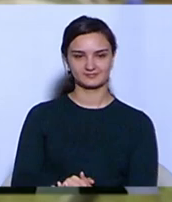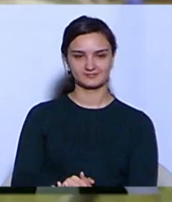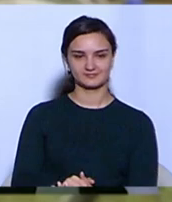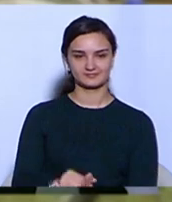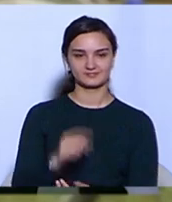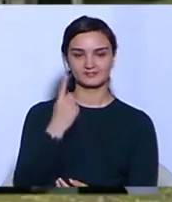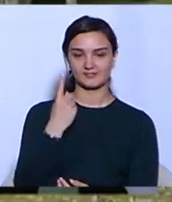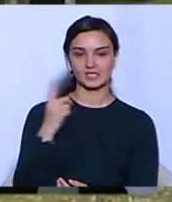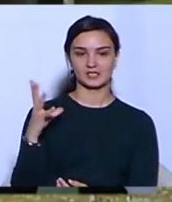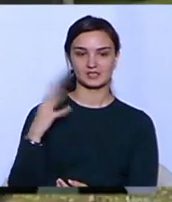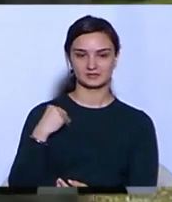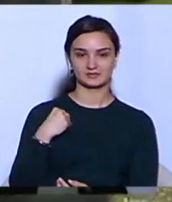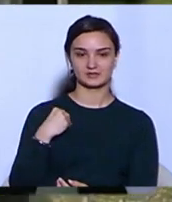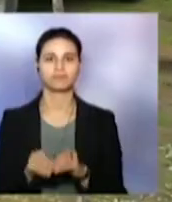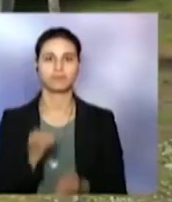ერთი საგანი ვარ ორი.